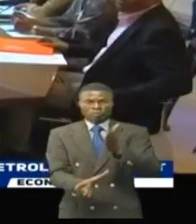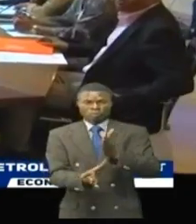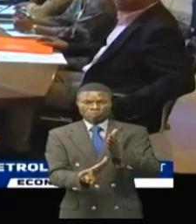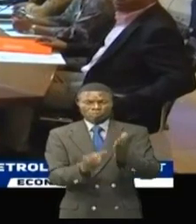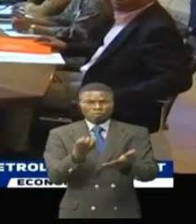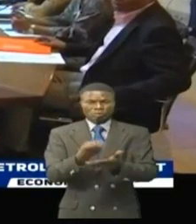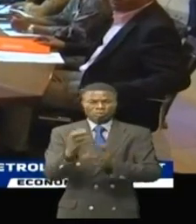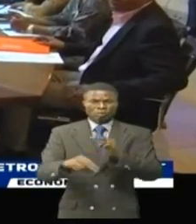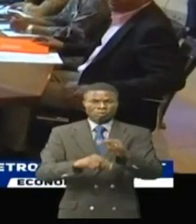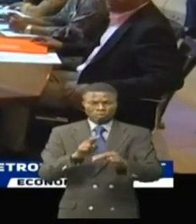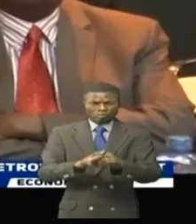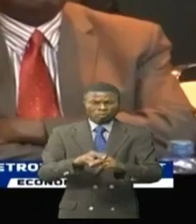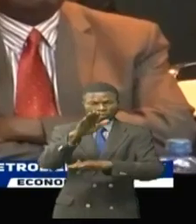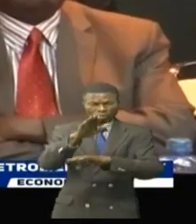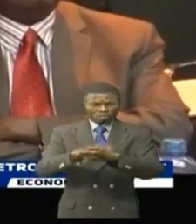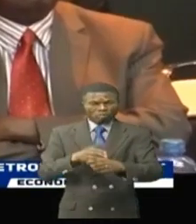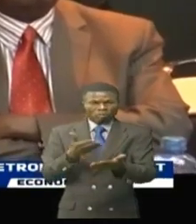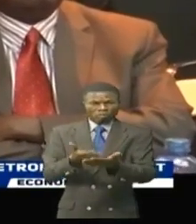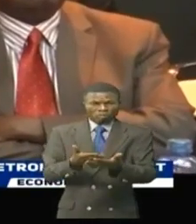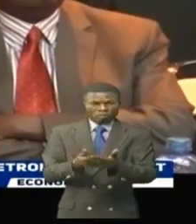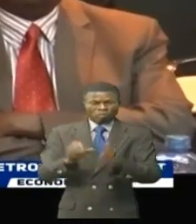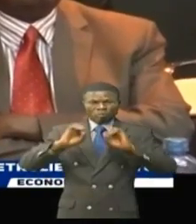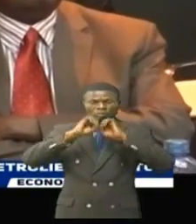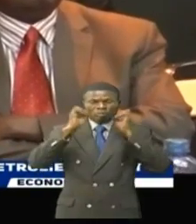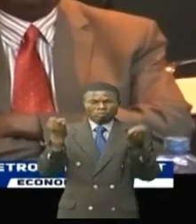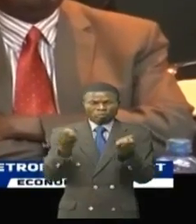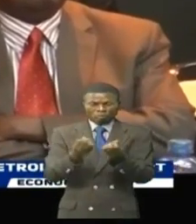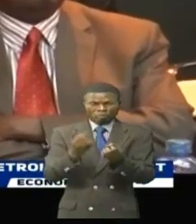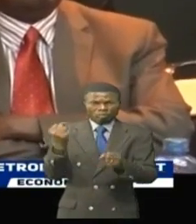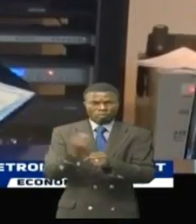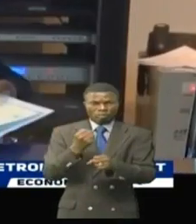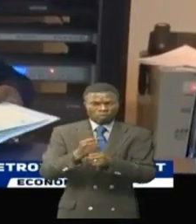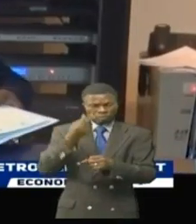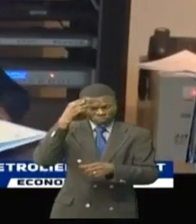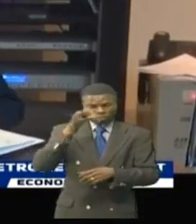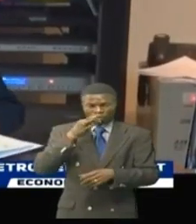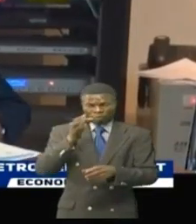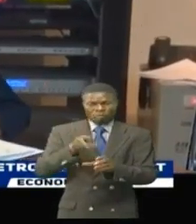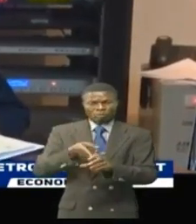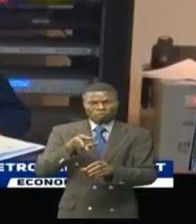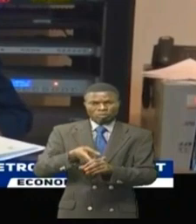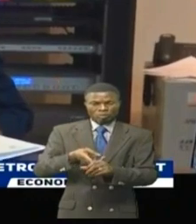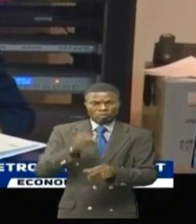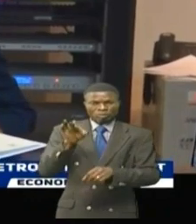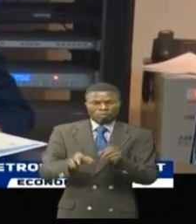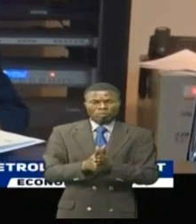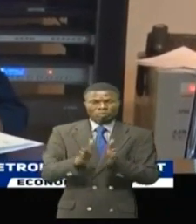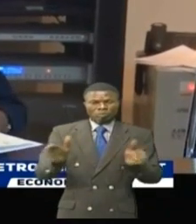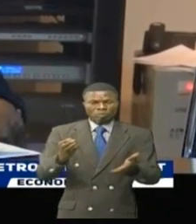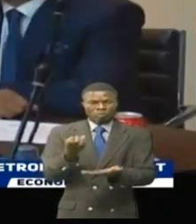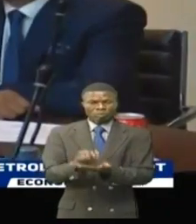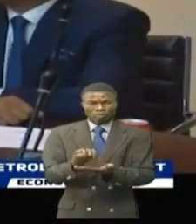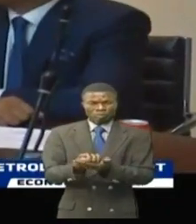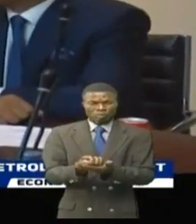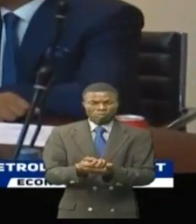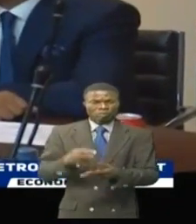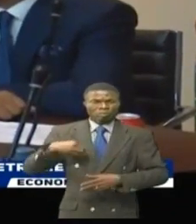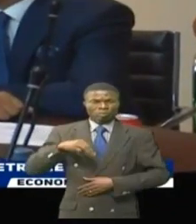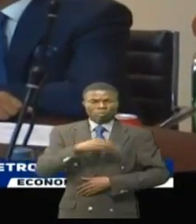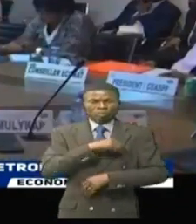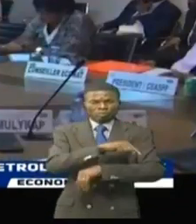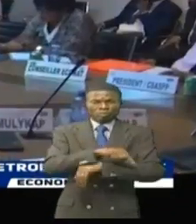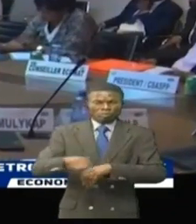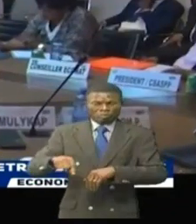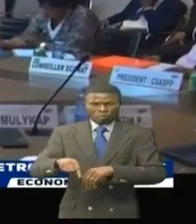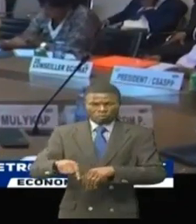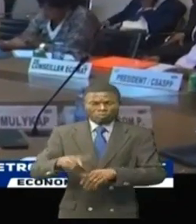a réuni autour de cette table les sociétés commerciales et de logistique, le secrétaire général à l'économie, les membres du bureau